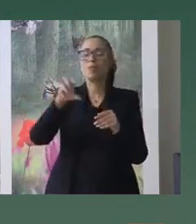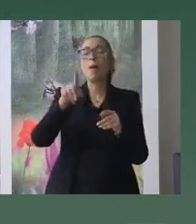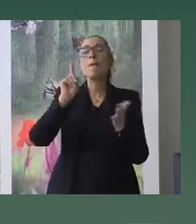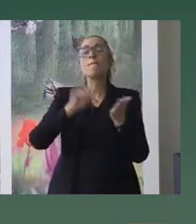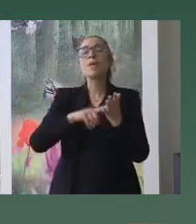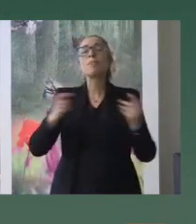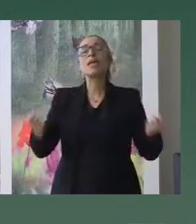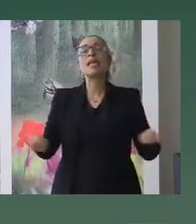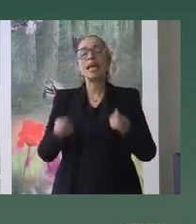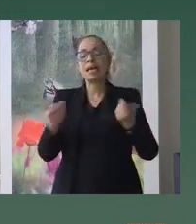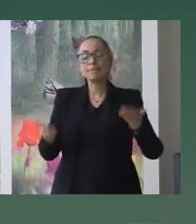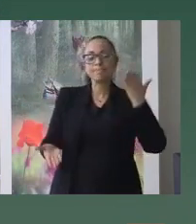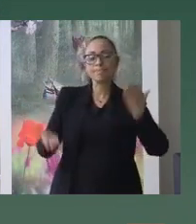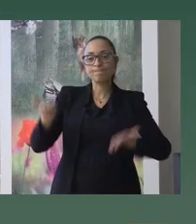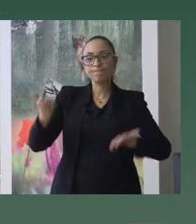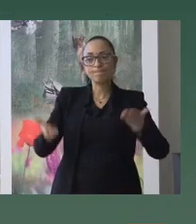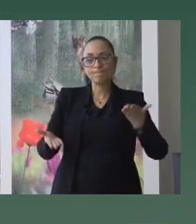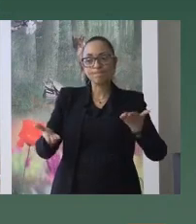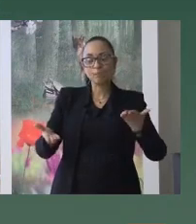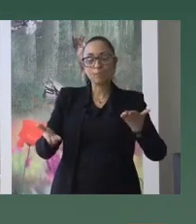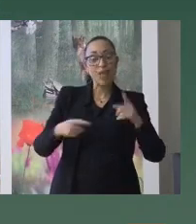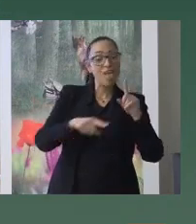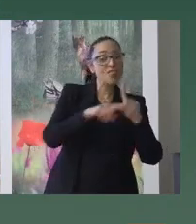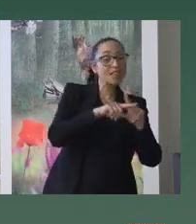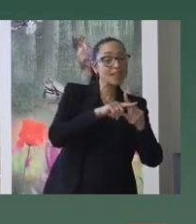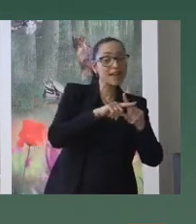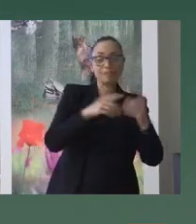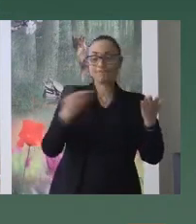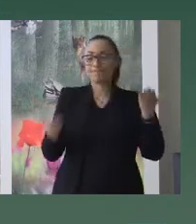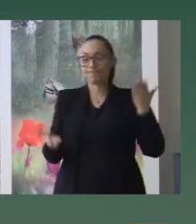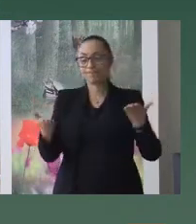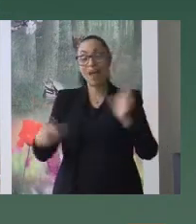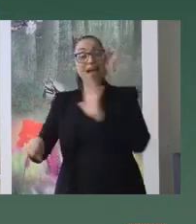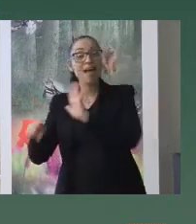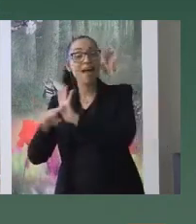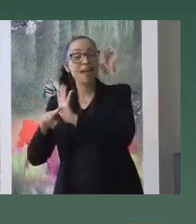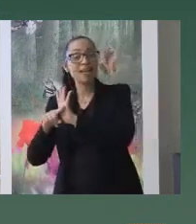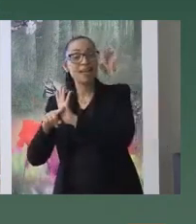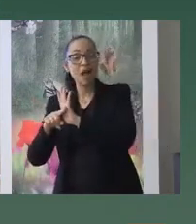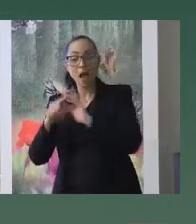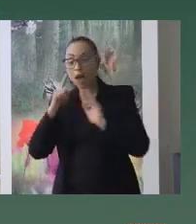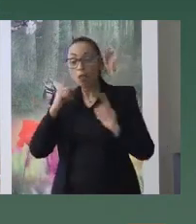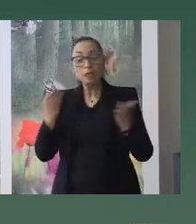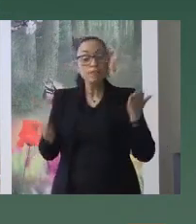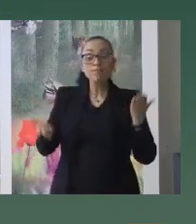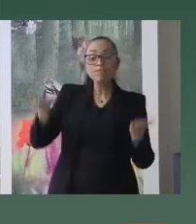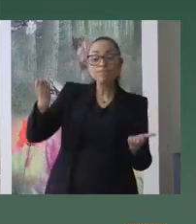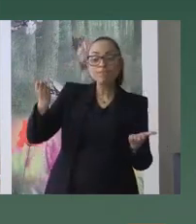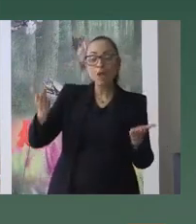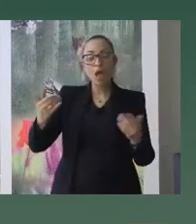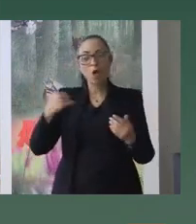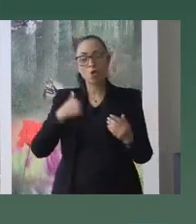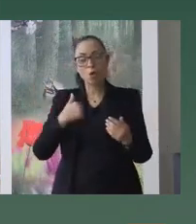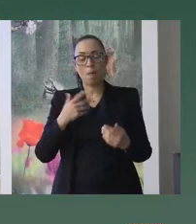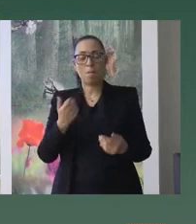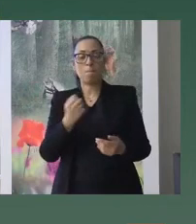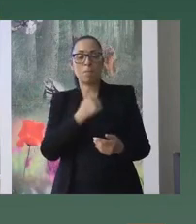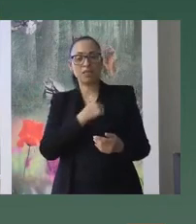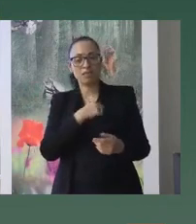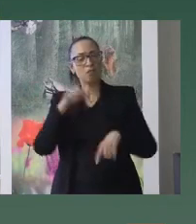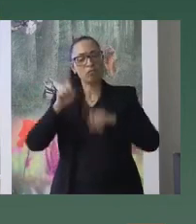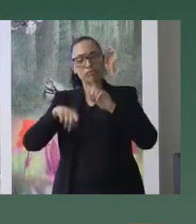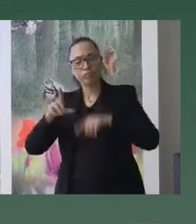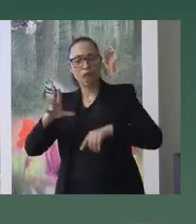κάνεις αυτό που λέγεται το ισοζύγιο. Να σταθμίσεις τα θετικά και τα αρνητικά. Αν τα σταθμίσεις, κατά τη δική μου ανάγνωση, αλλά και